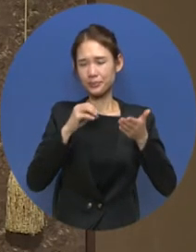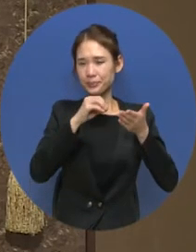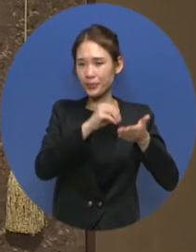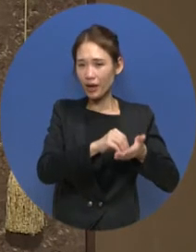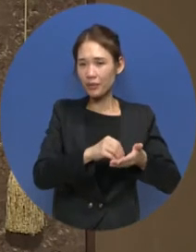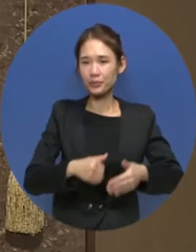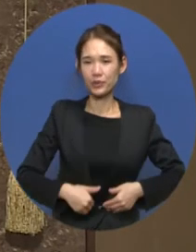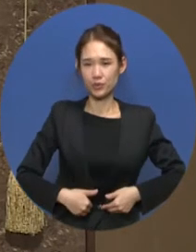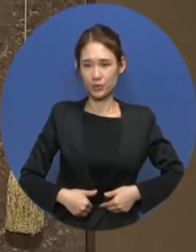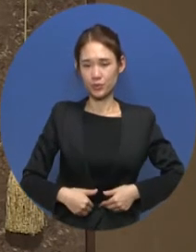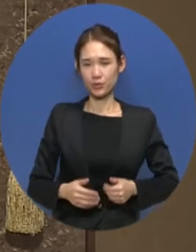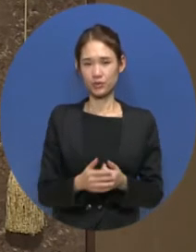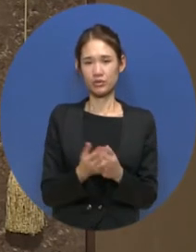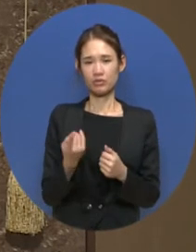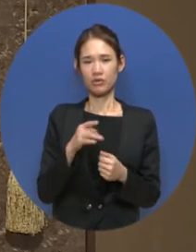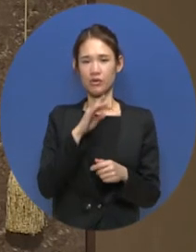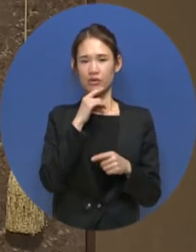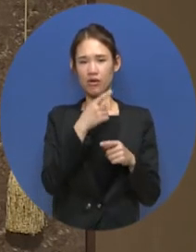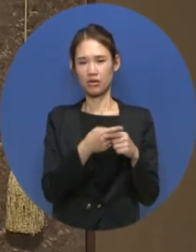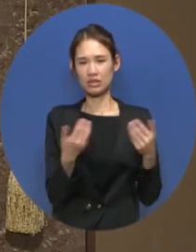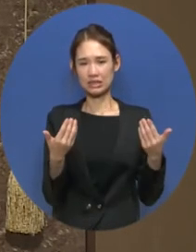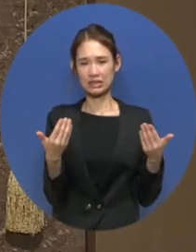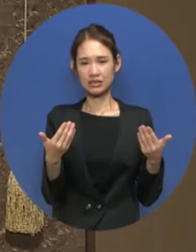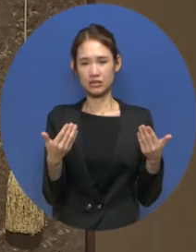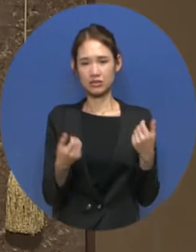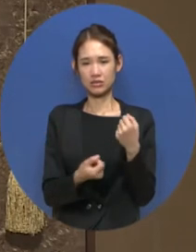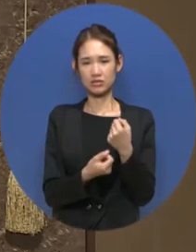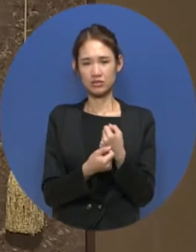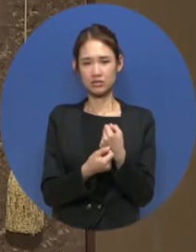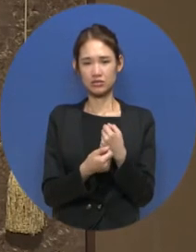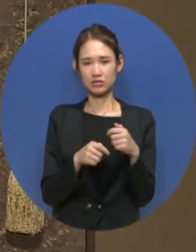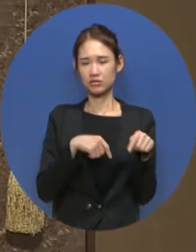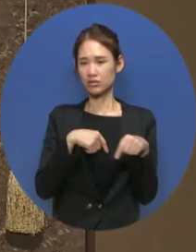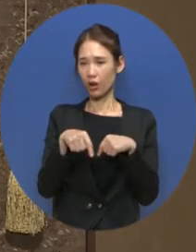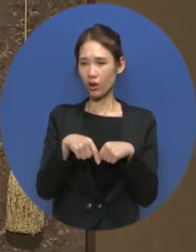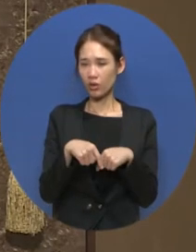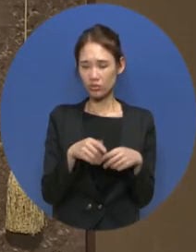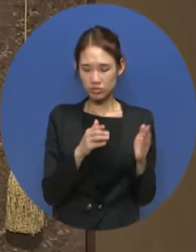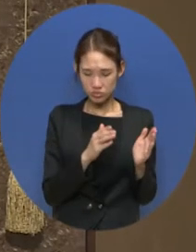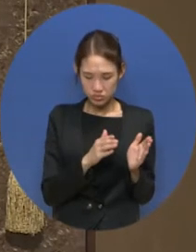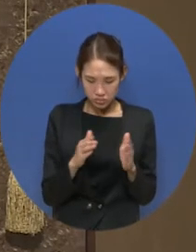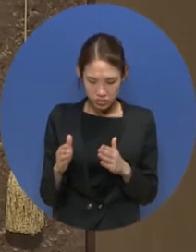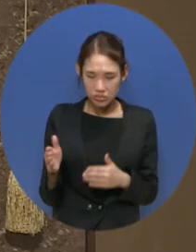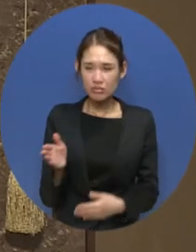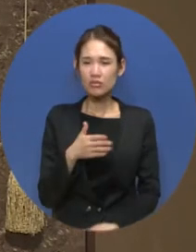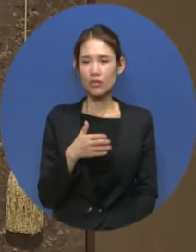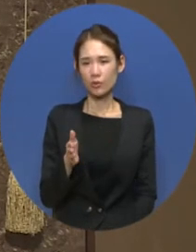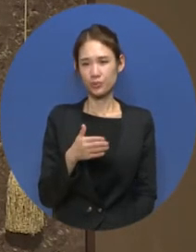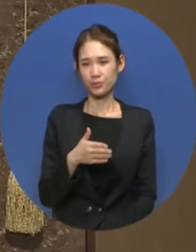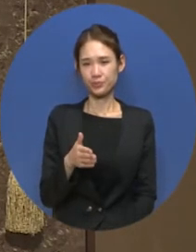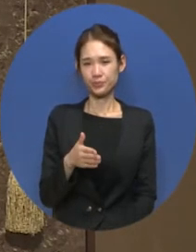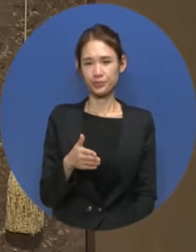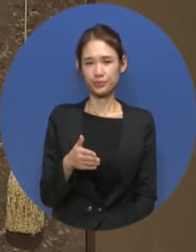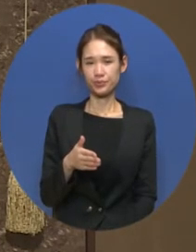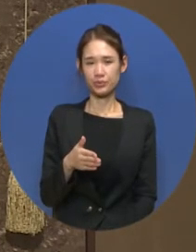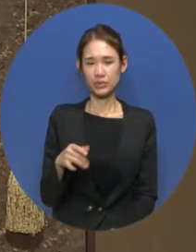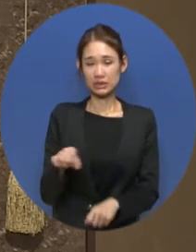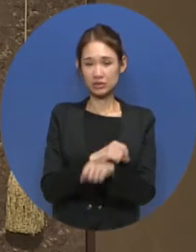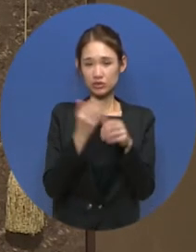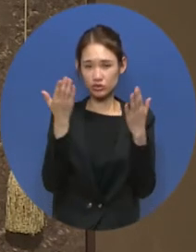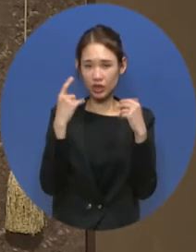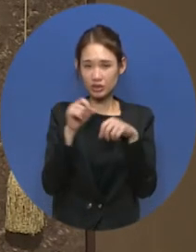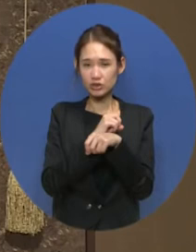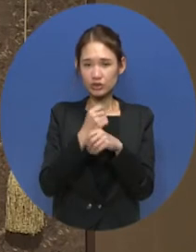우리나라는 그들이 당연히 일을 할 수 있는 그런 지금 정책이 마련되어 있지 않습니다. 그래서